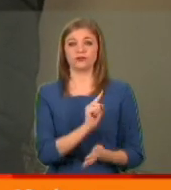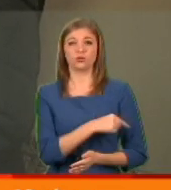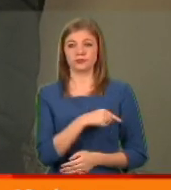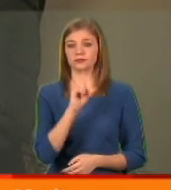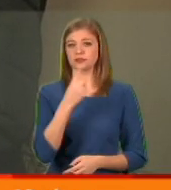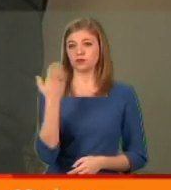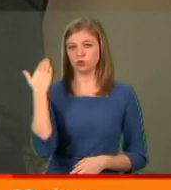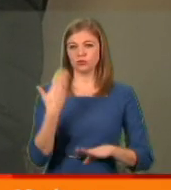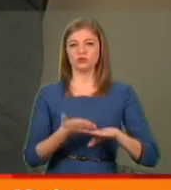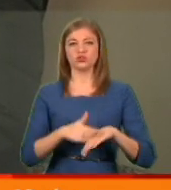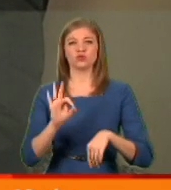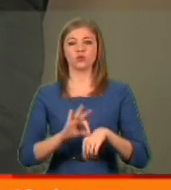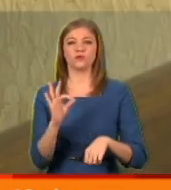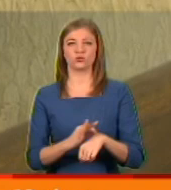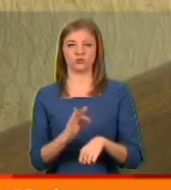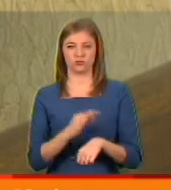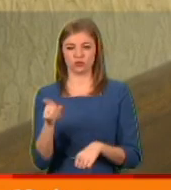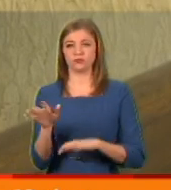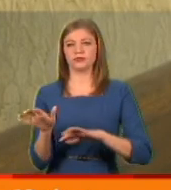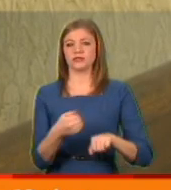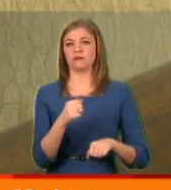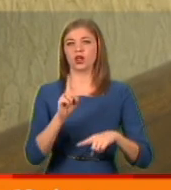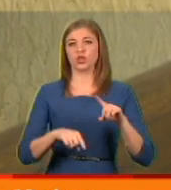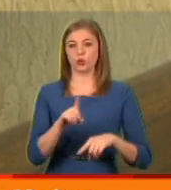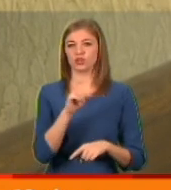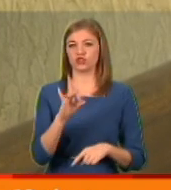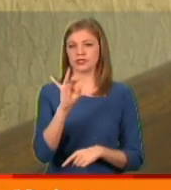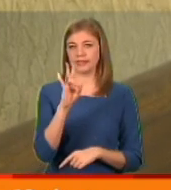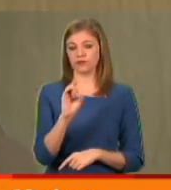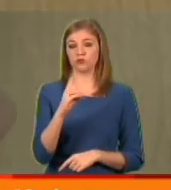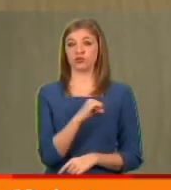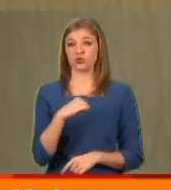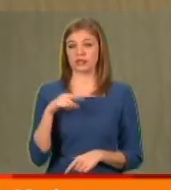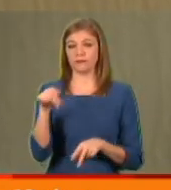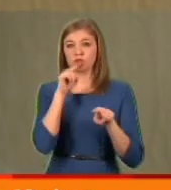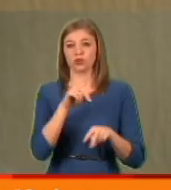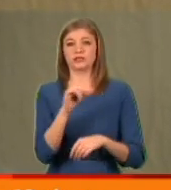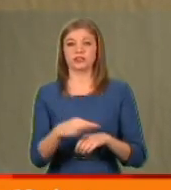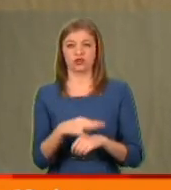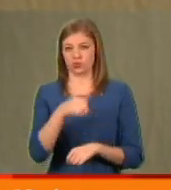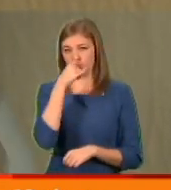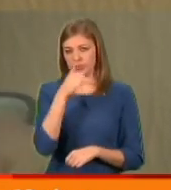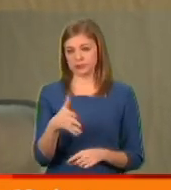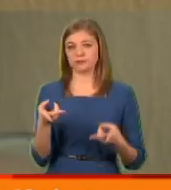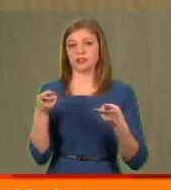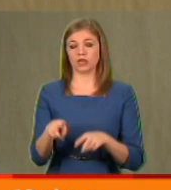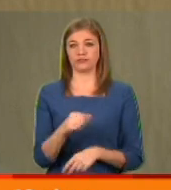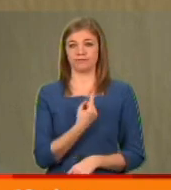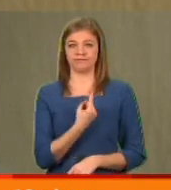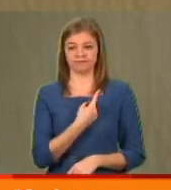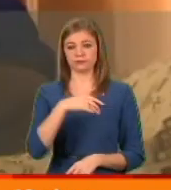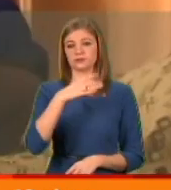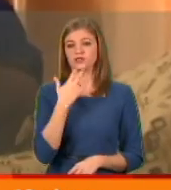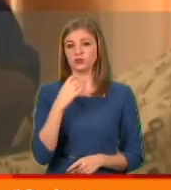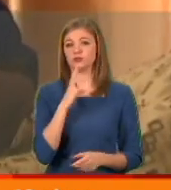притулку рік тому. Тяжкохвору дружину пана Дмитра забрали родичі з Рівненщини, бо сам він доглядати за жінкою не міг. Залишившись на самоті, дідусь